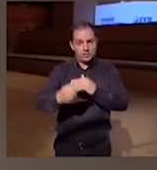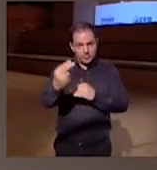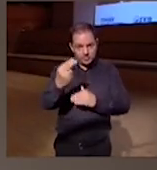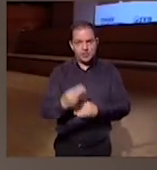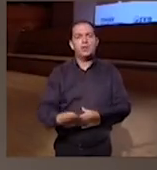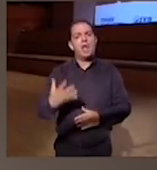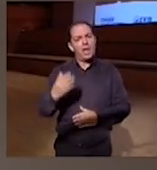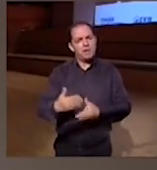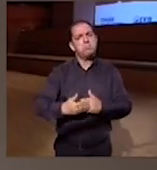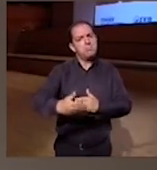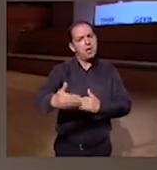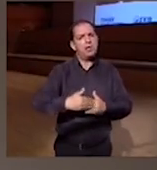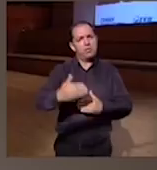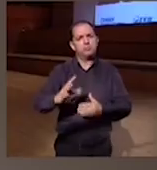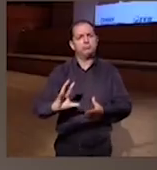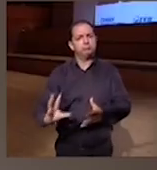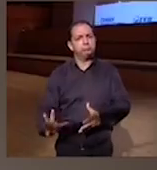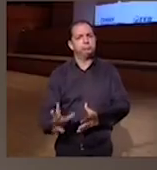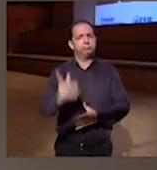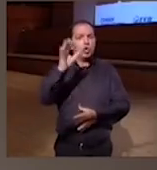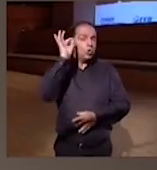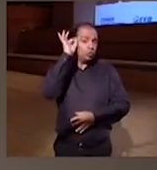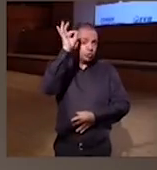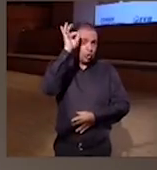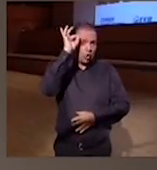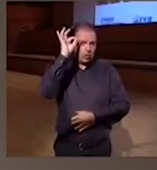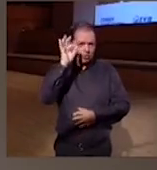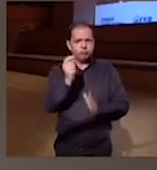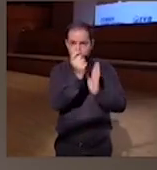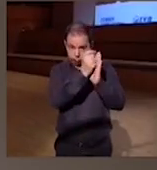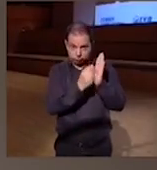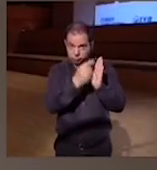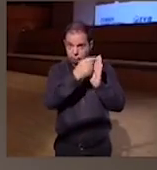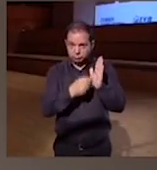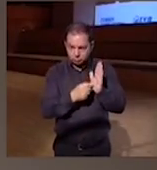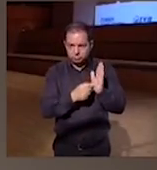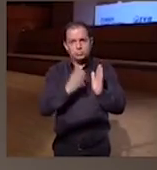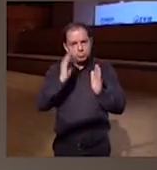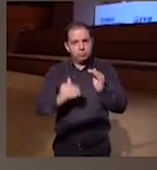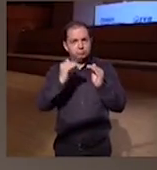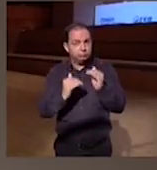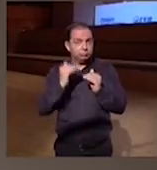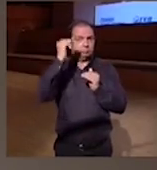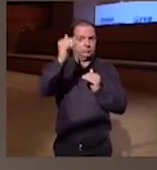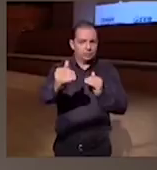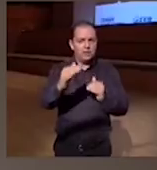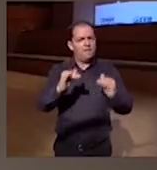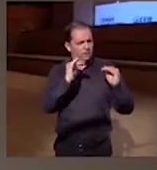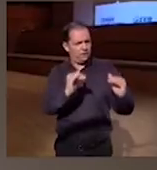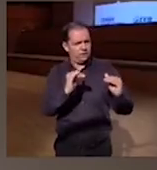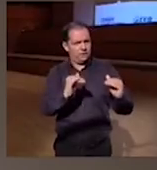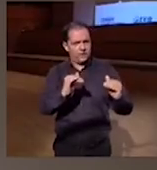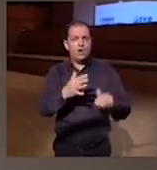δημοσιονομικά περιθώρια. Πέραν των στόχων που θα πρέπει να συνεχίσουμε να επιτυγχάνουμε, για να διατηρήσουμε